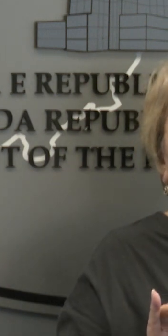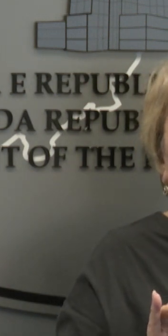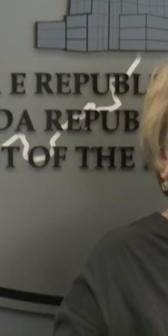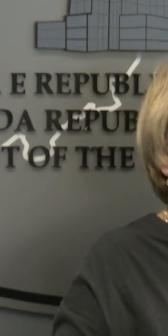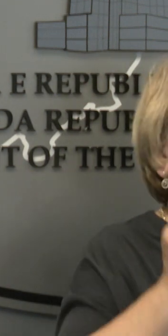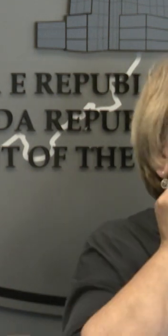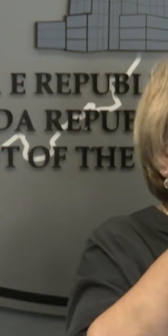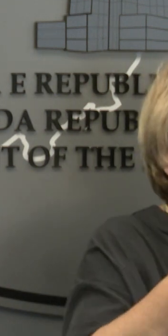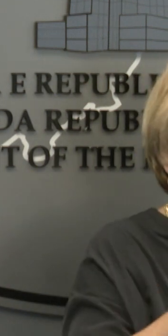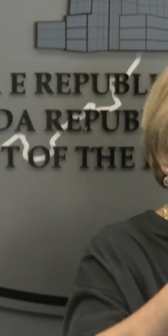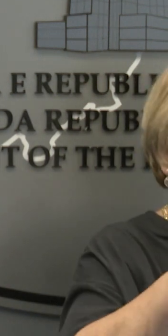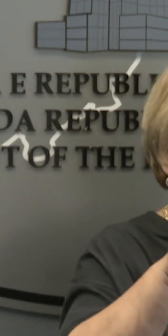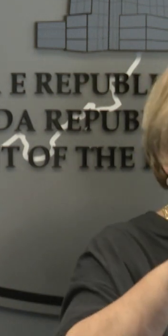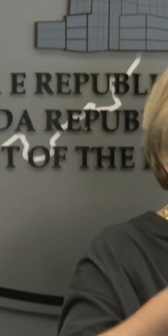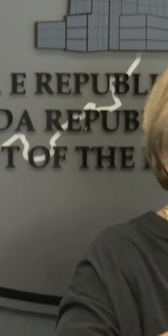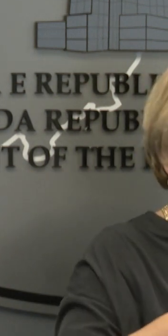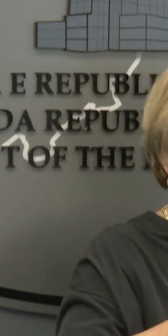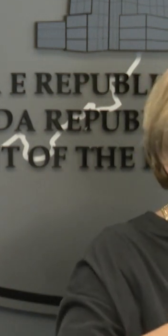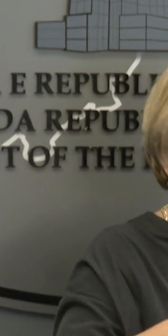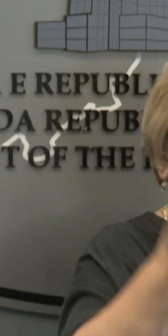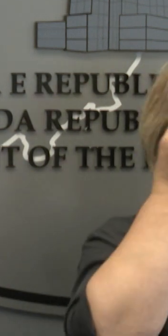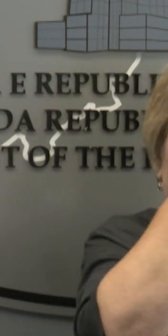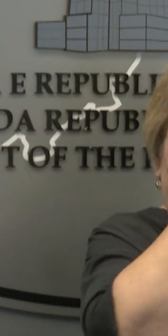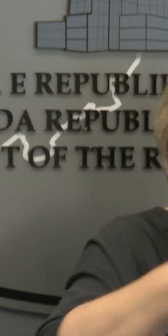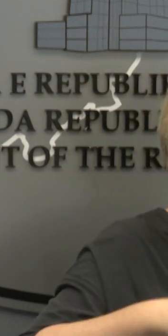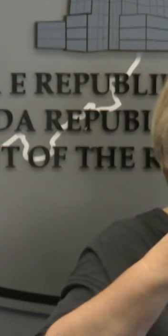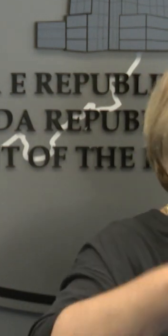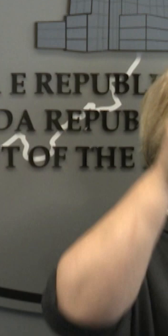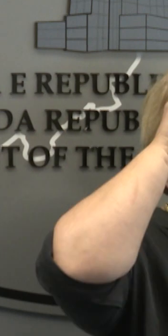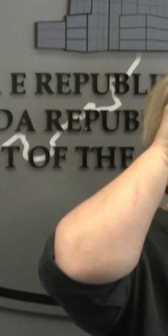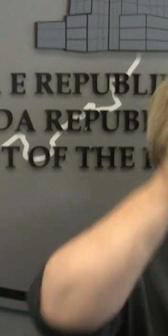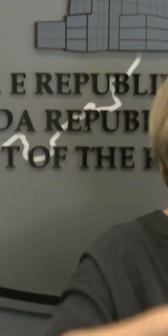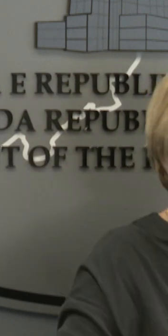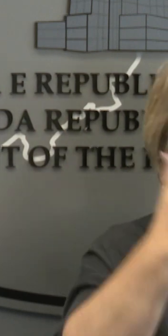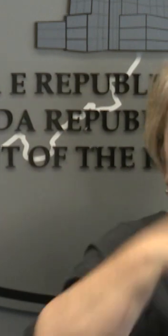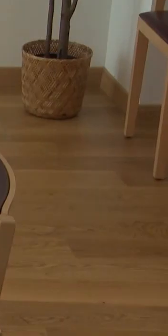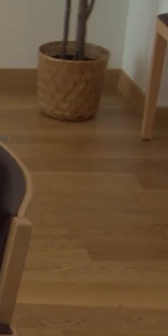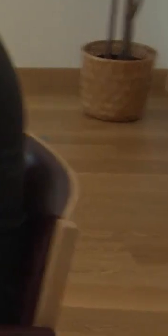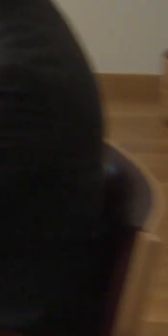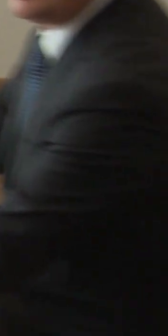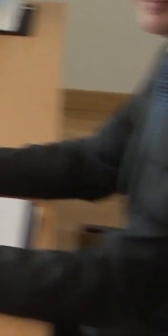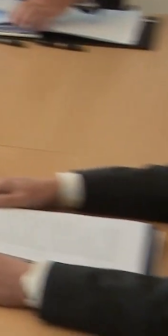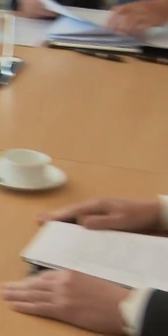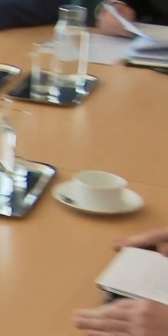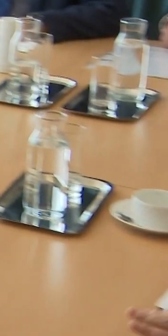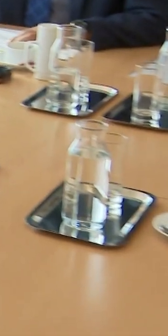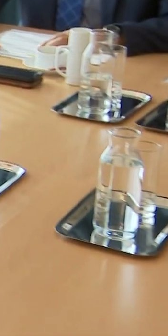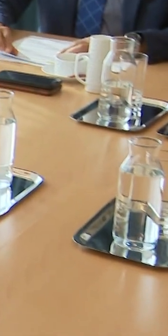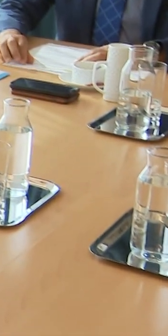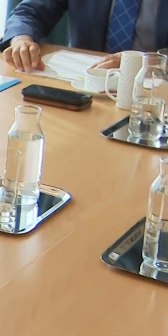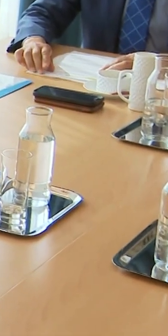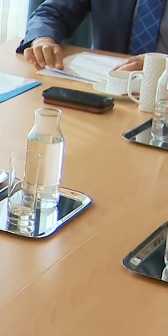pas nesër në Sefta dhe të hënën në proces të Berlinit të kemi sukses të plotë. E të hënën,